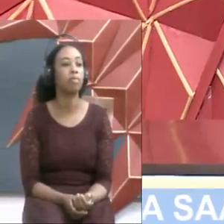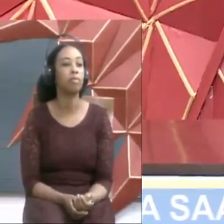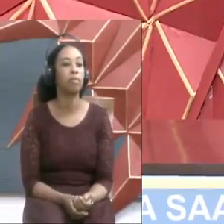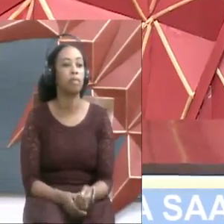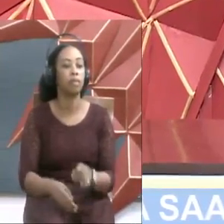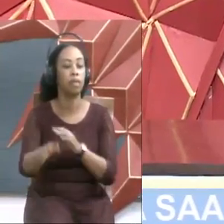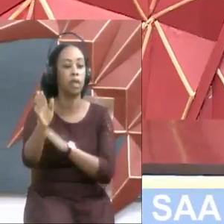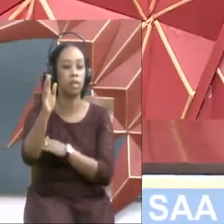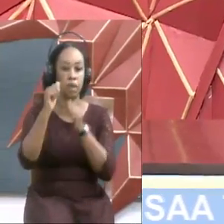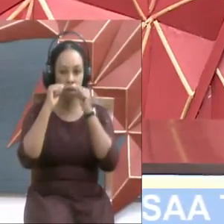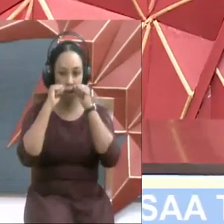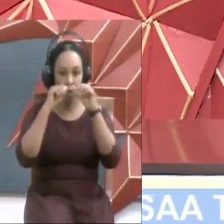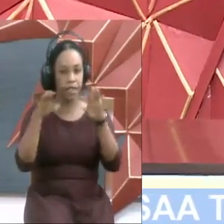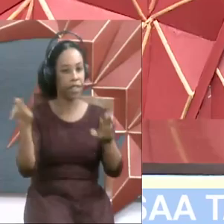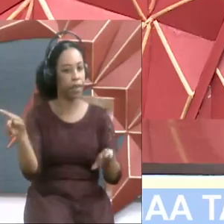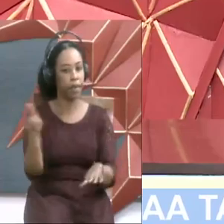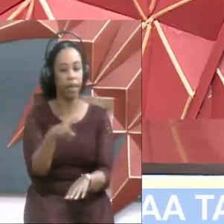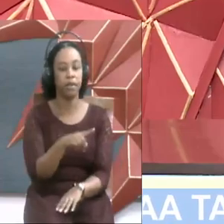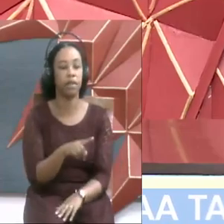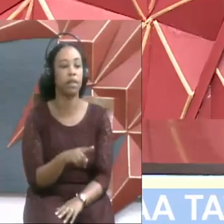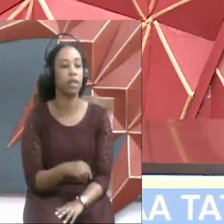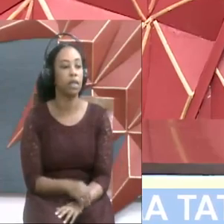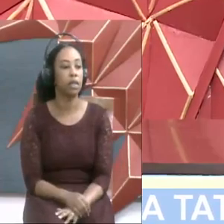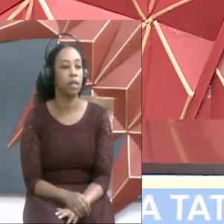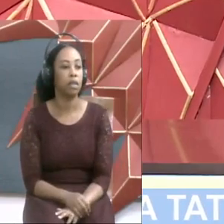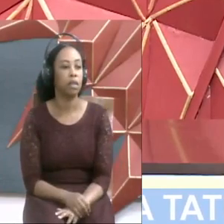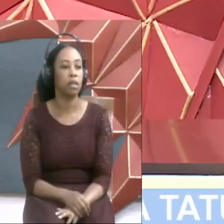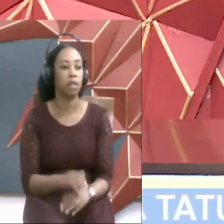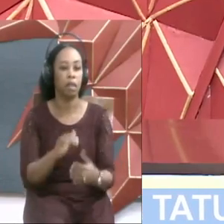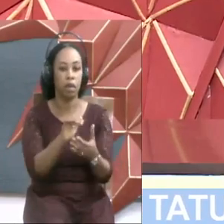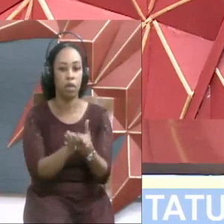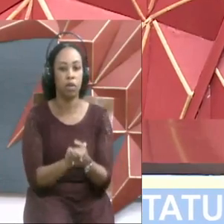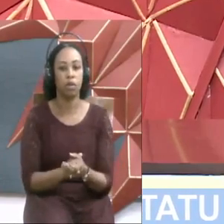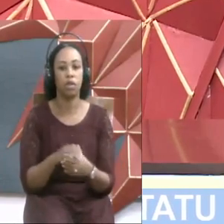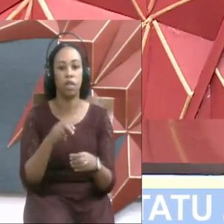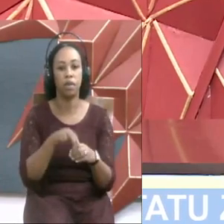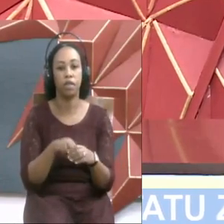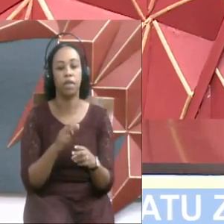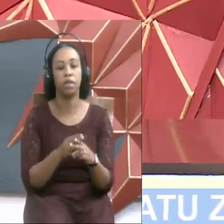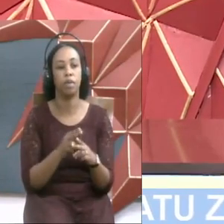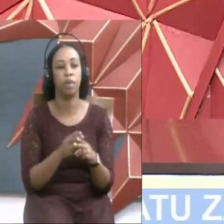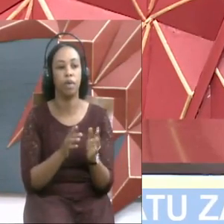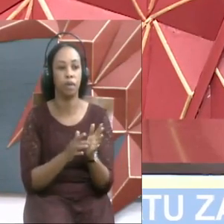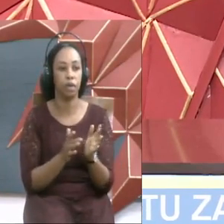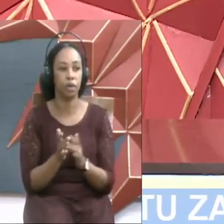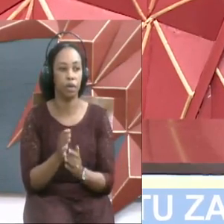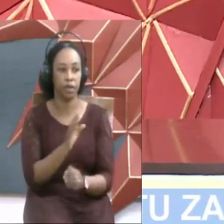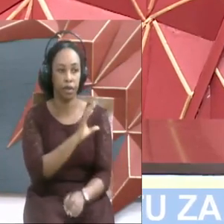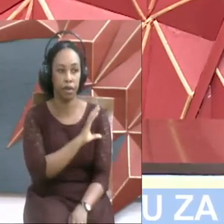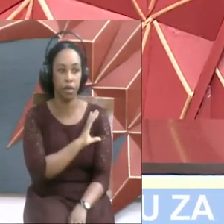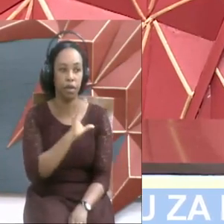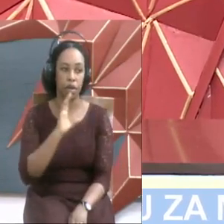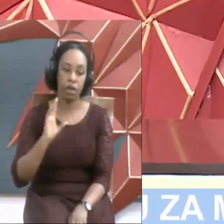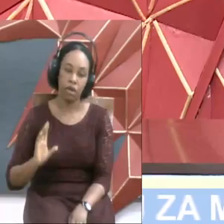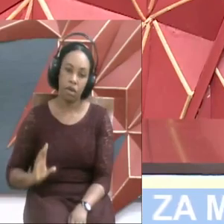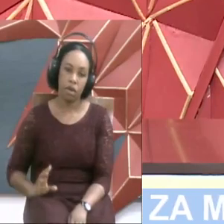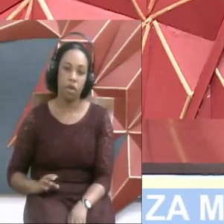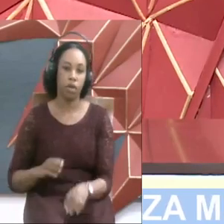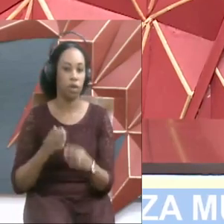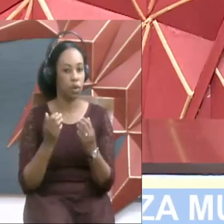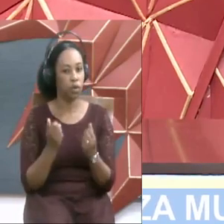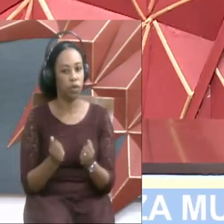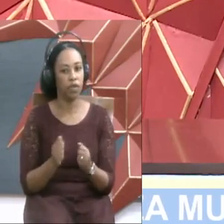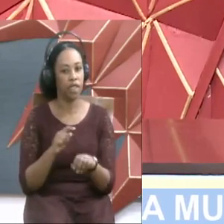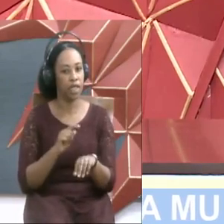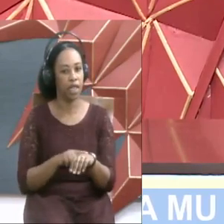Imana ibahe umugisha. Que Dieu vous bénisse. Ndabasuhuza mu izina rya Yesu Kristo. Je vous salue dans le nom de notre Seigneur Jésus-Christ. Dufite igihe gito,